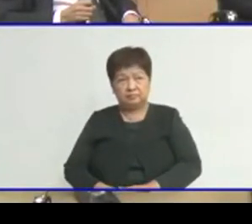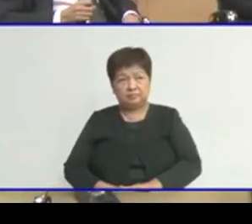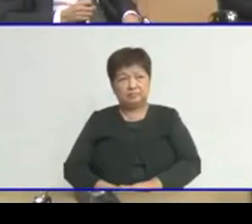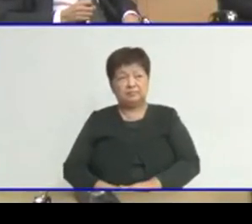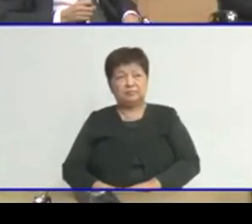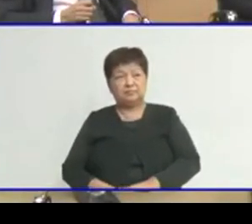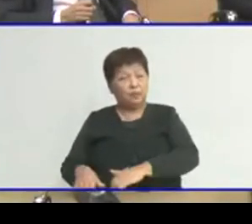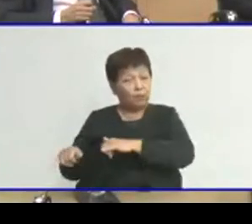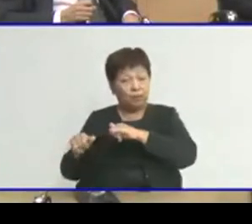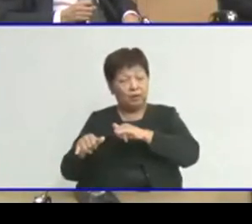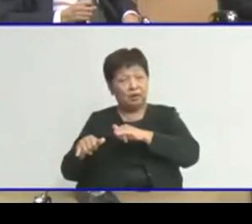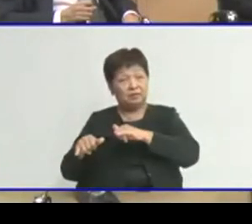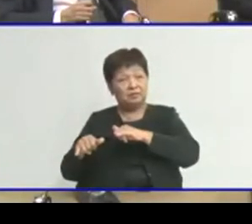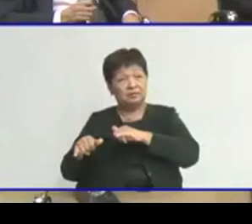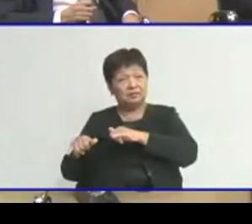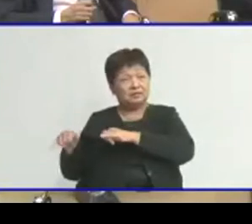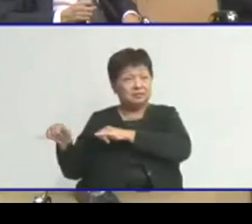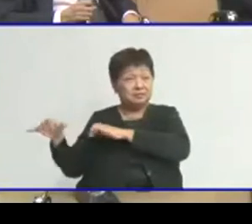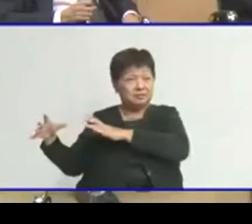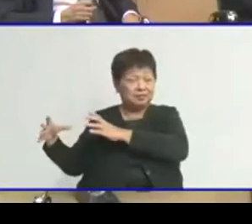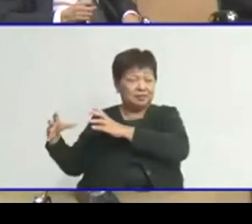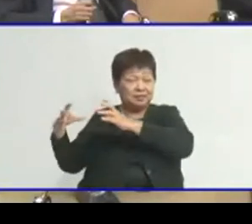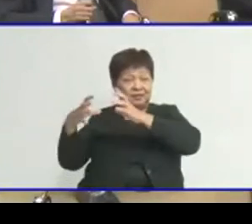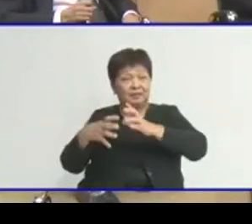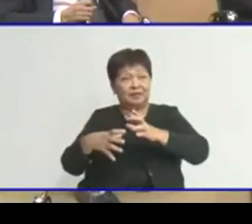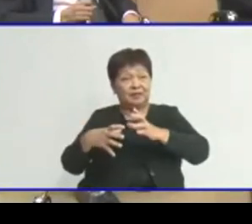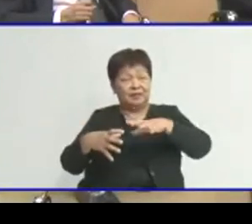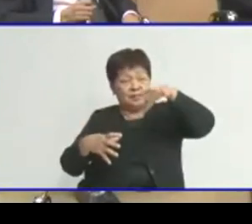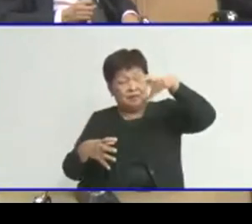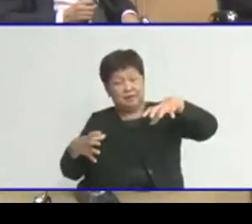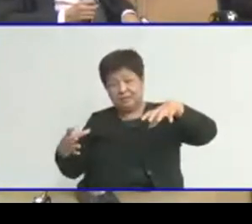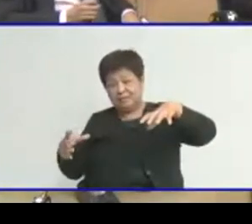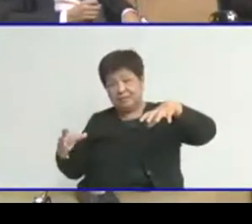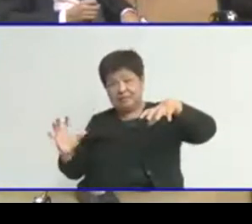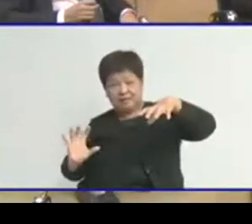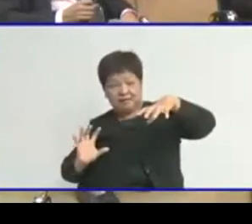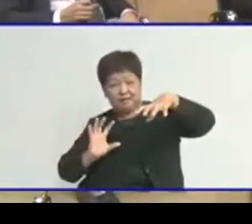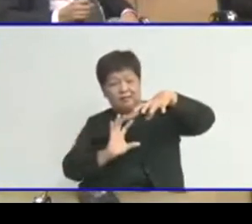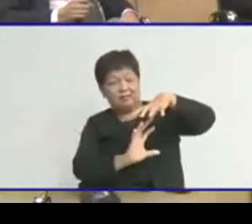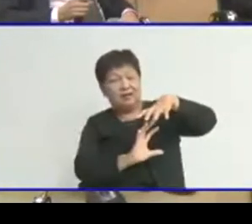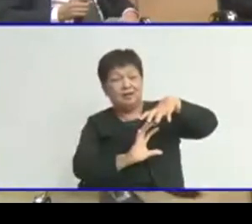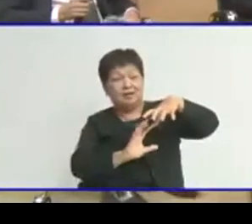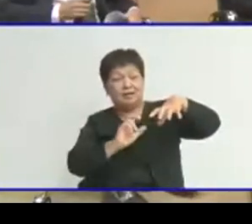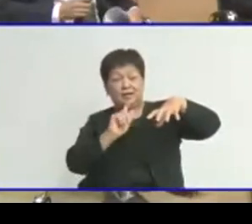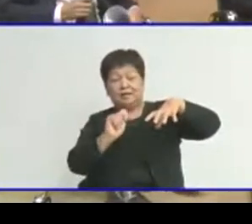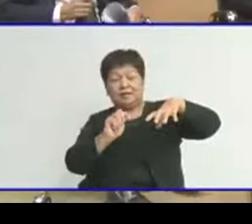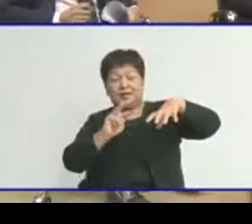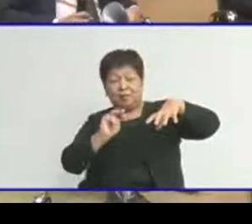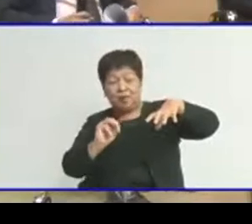กจะได้รับการปล่อยตัวหรือไม ่ will the people in IDC be